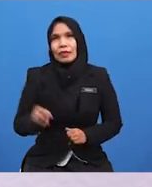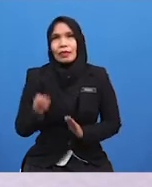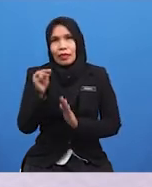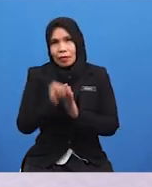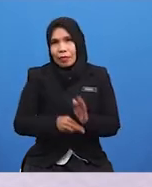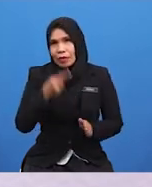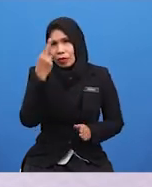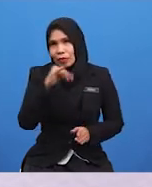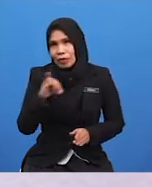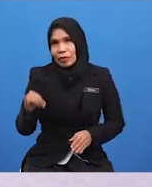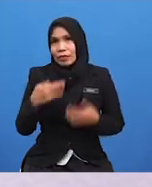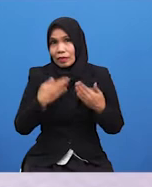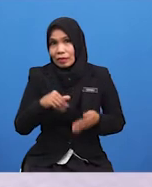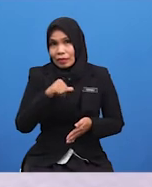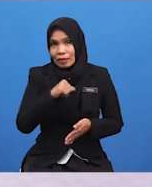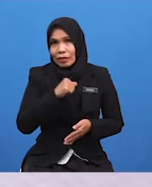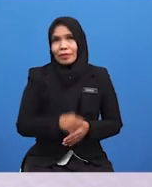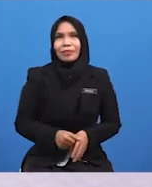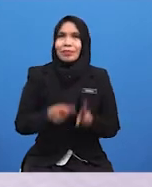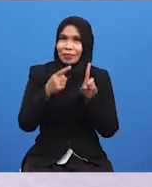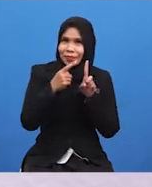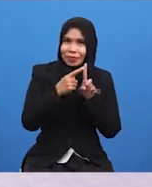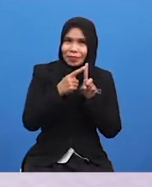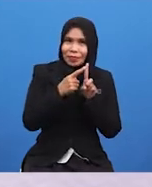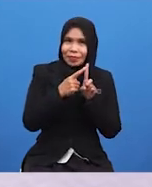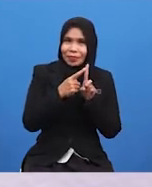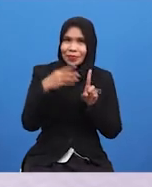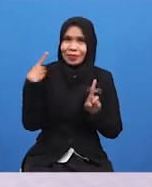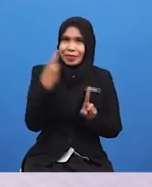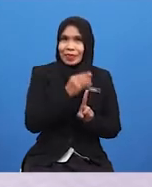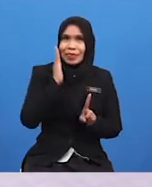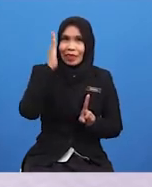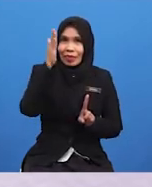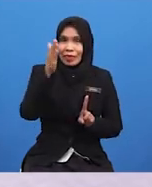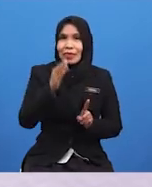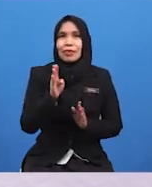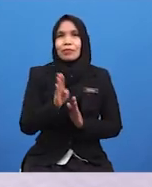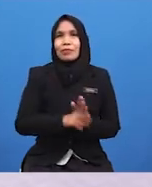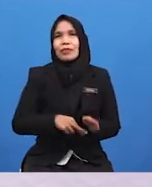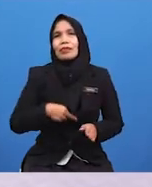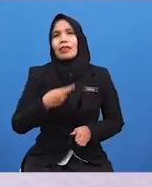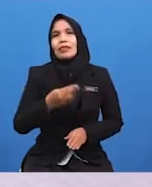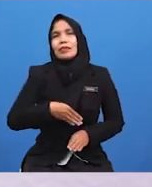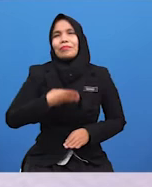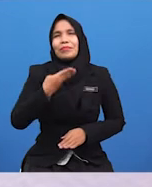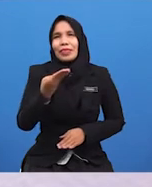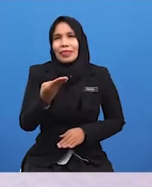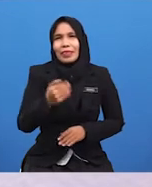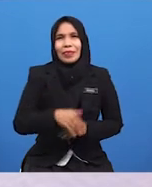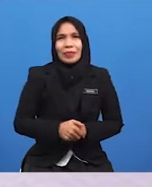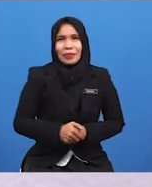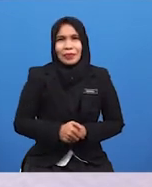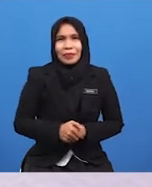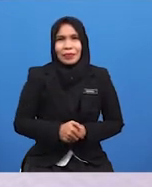yang pertama adalah kita akan merasa bangga